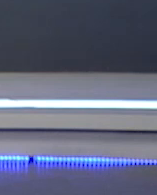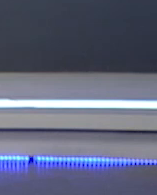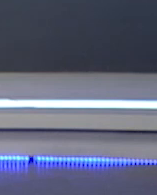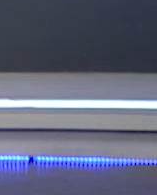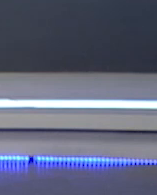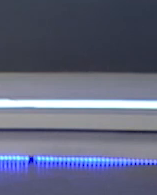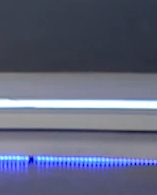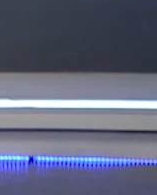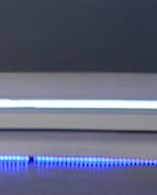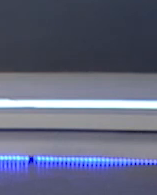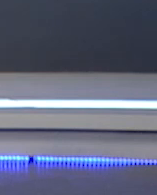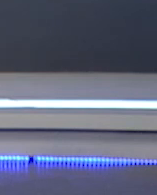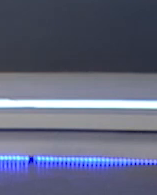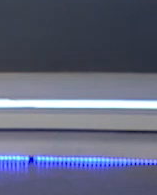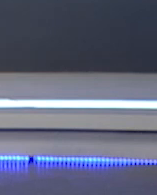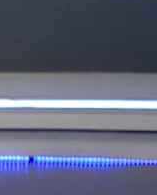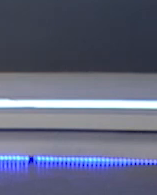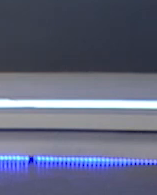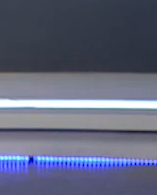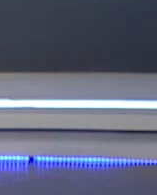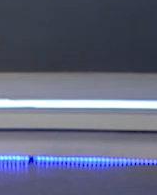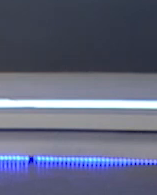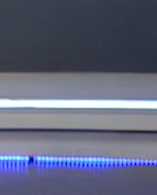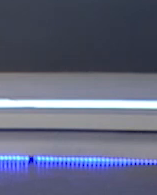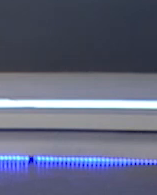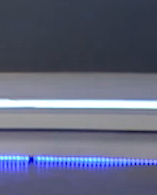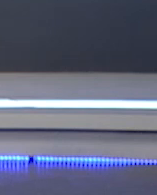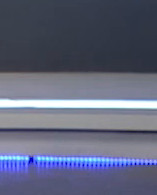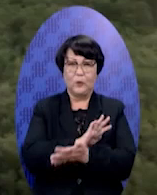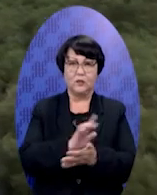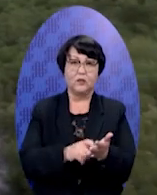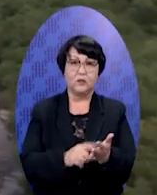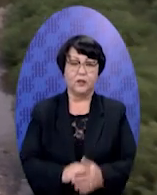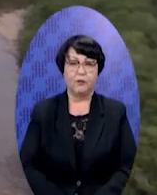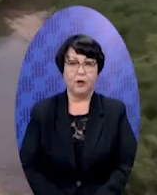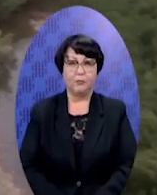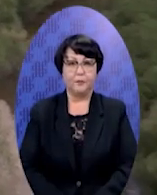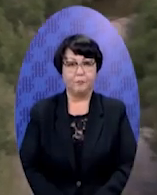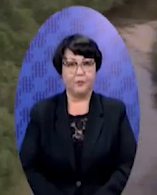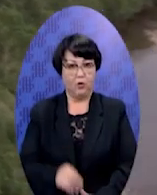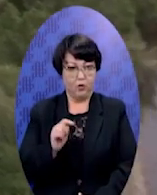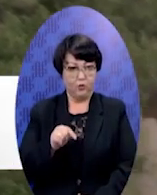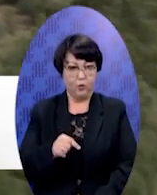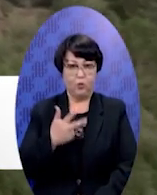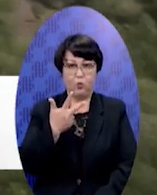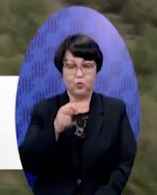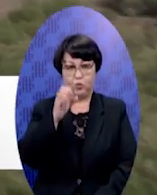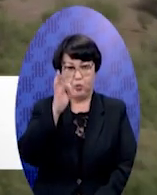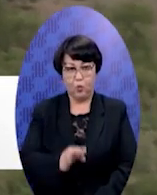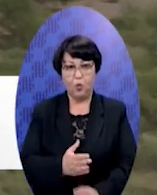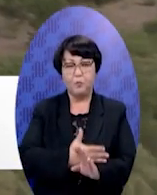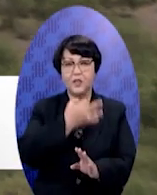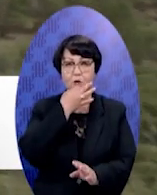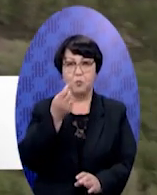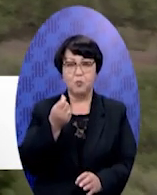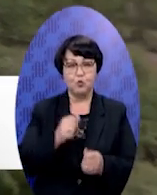болохын тулд санхүүжилтийн тогтолцоог шинжлэх хэрэгтэй байгааг салбарынхан хэлж байна. Одоогийн байдлаар 30% урьдчилгаагаа